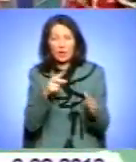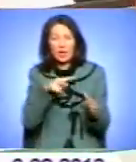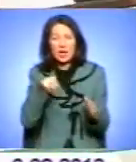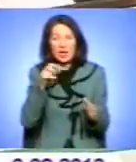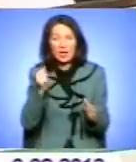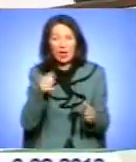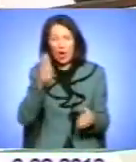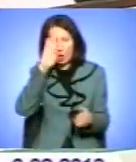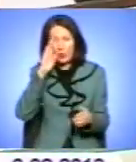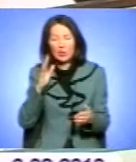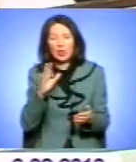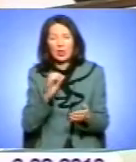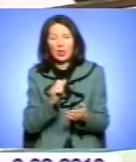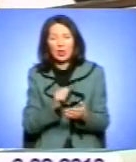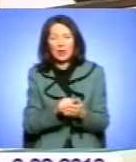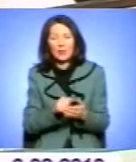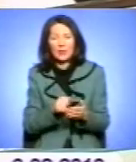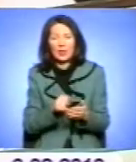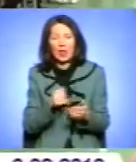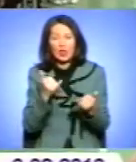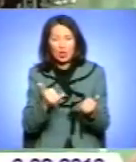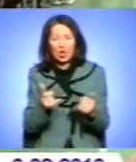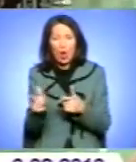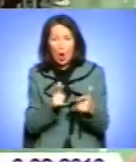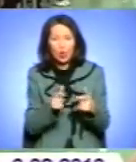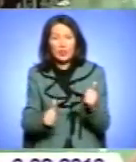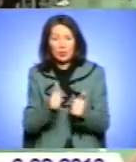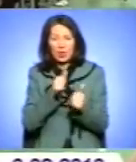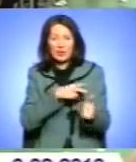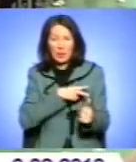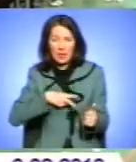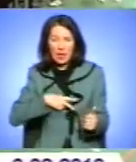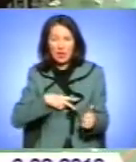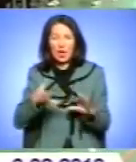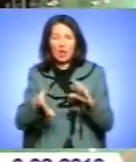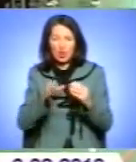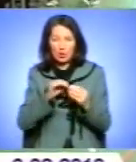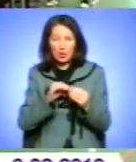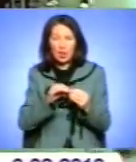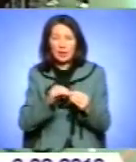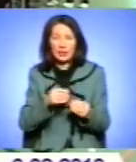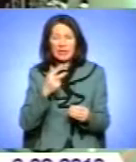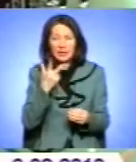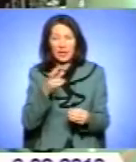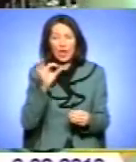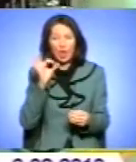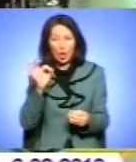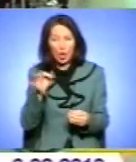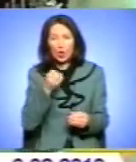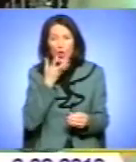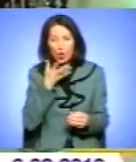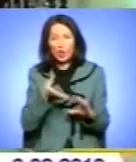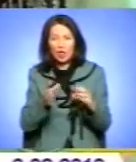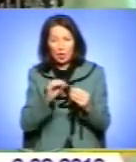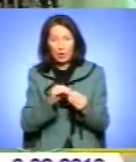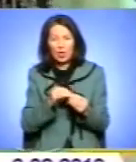бажану путівку. Нині готові позмагатися за медалі. Результат 3-0 – це хороший результат. Ну, від гри,